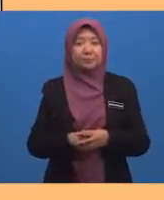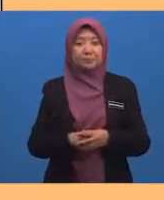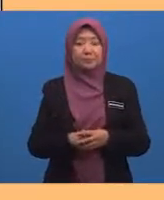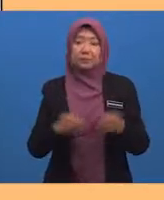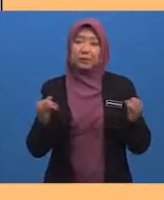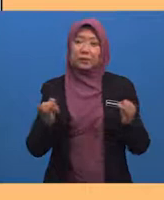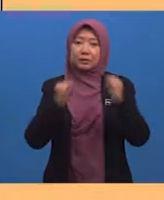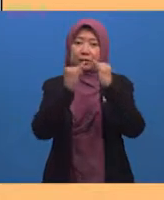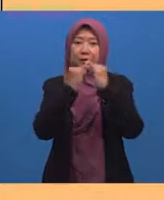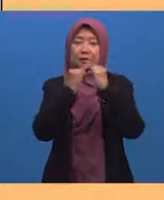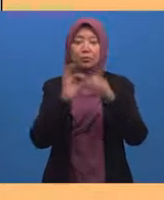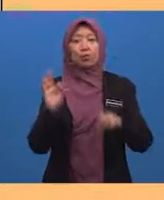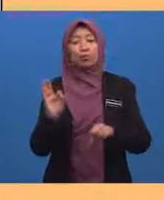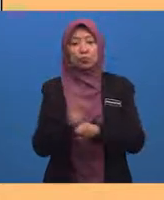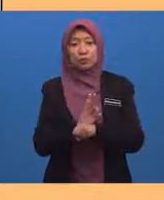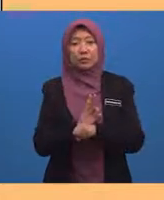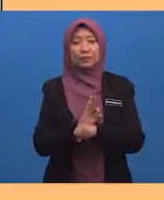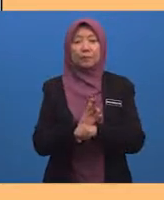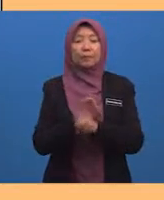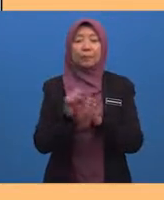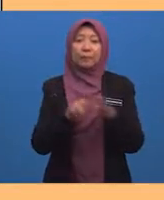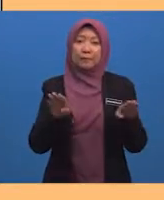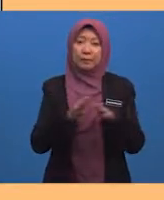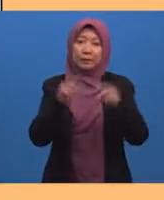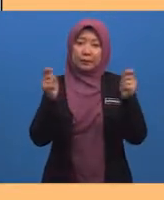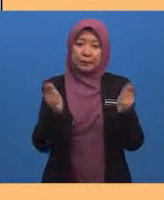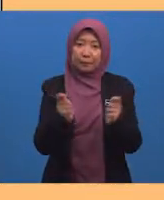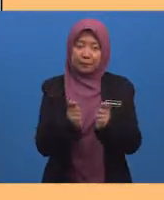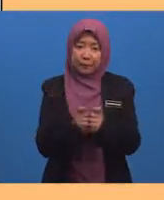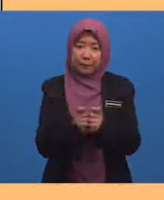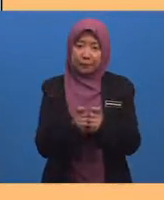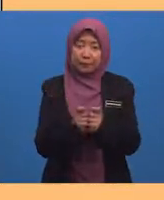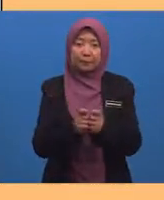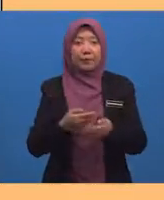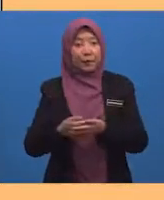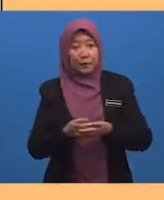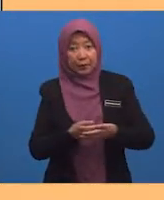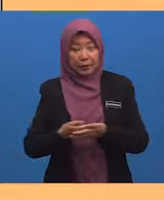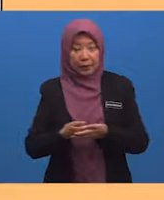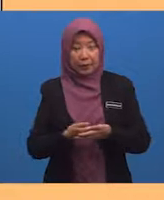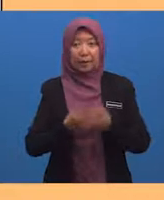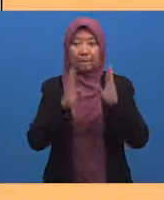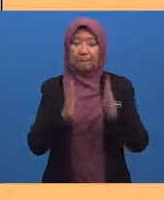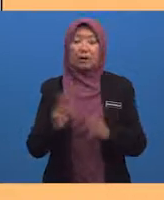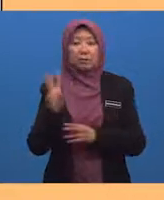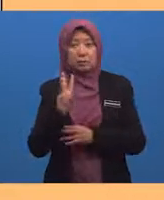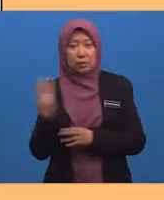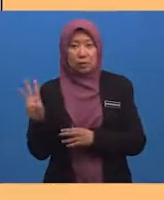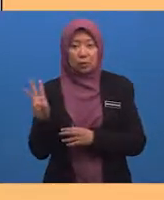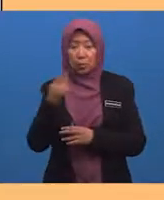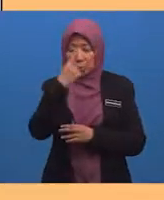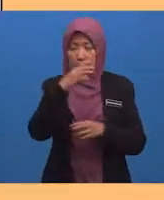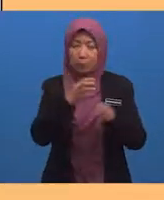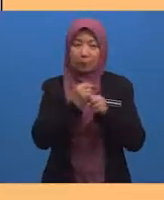Istana berfungsi sebagai tempat kepada anak-anak golongan bangsawan memperoleh